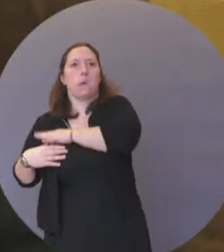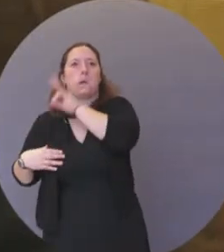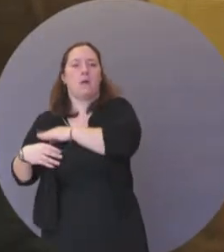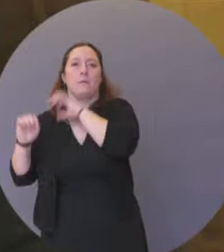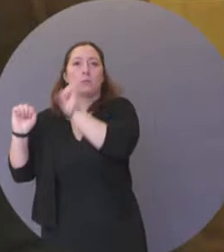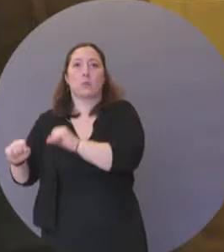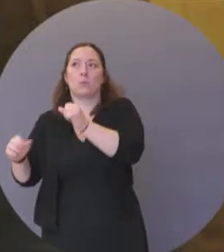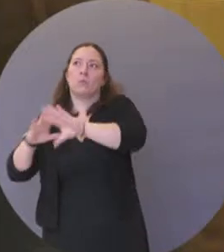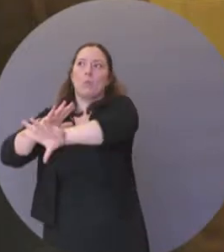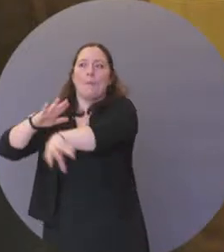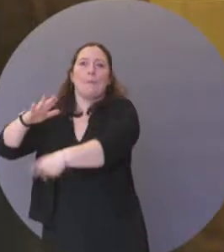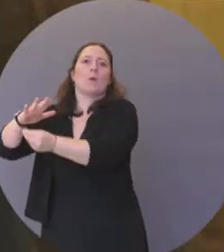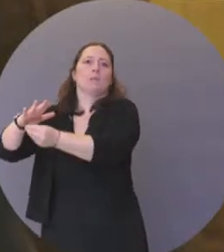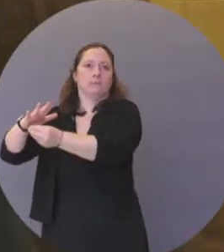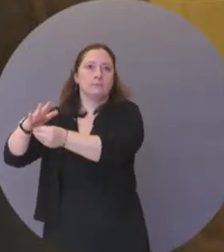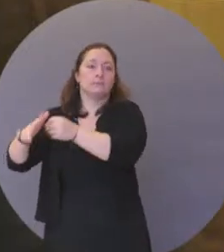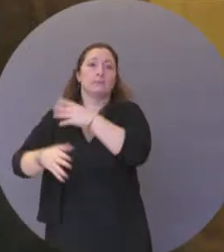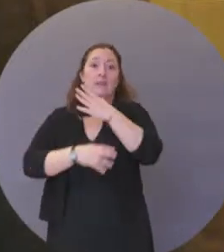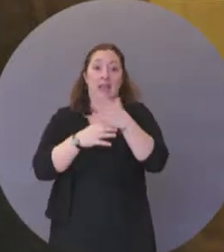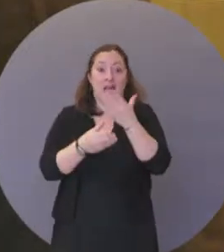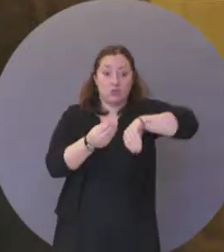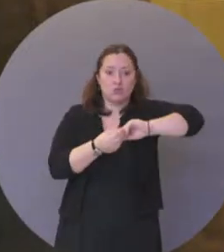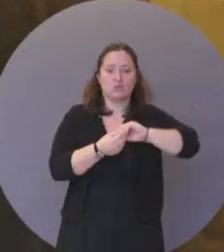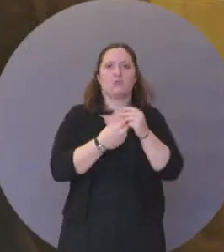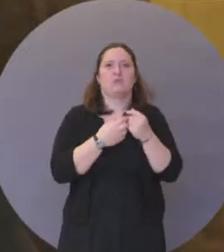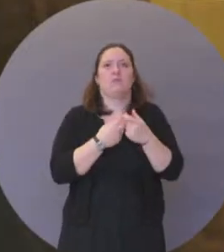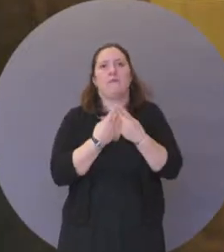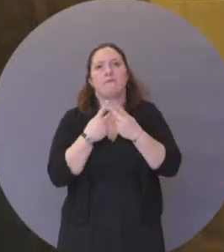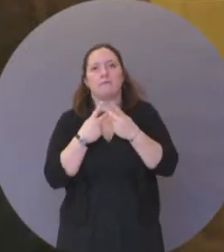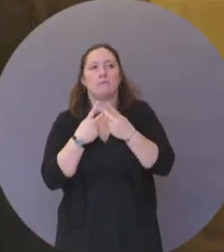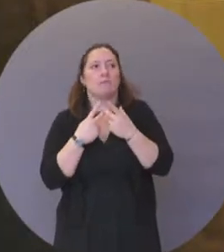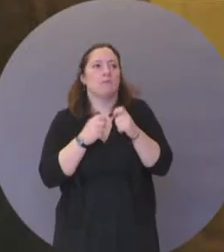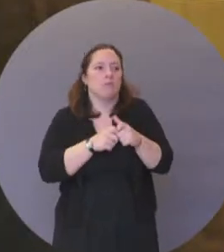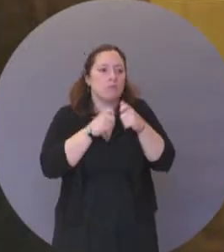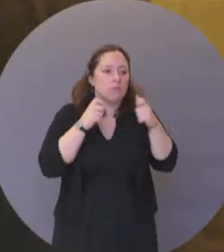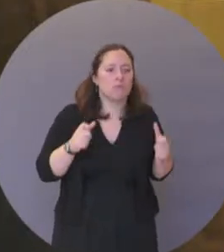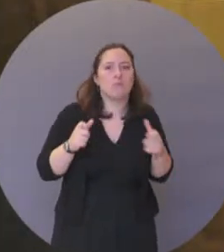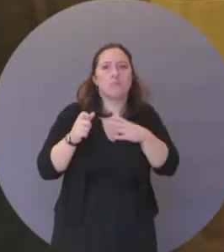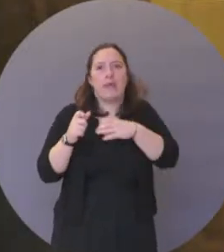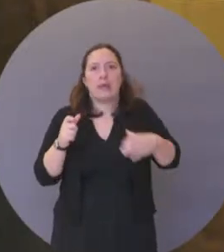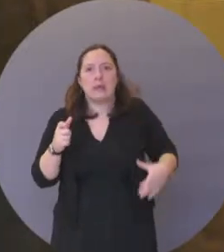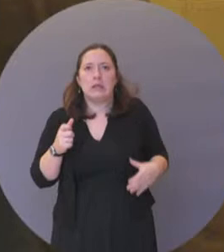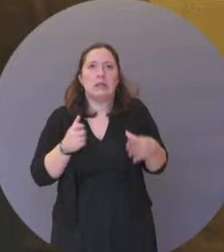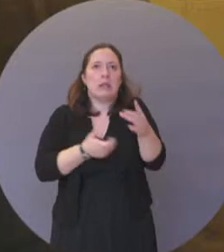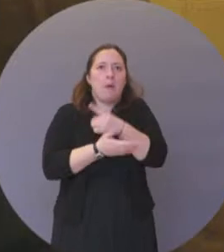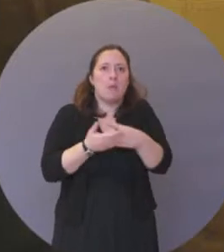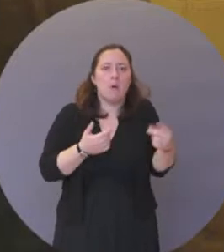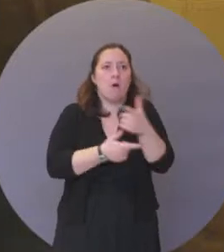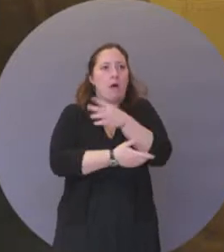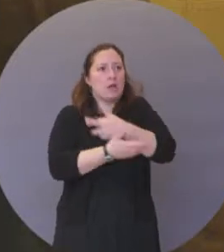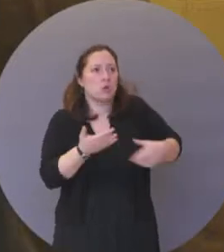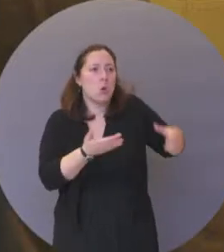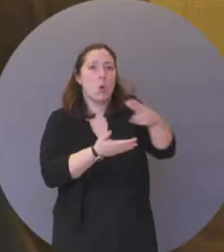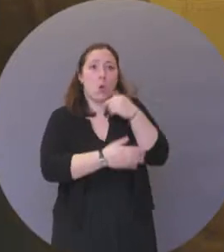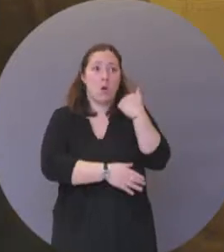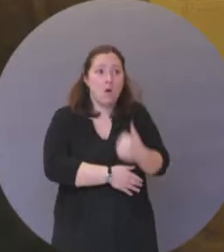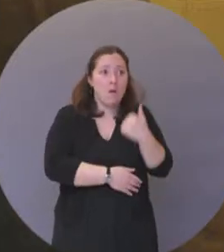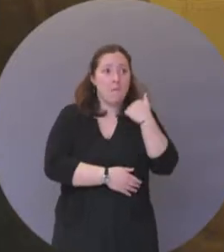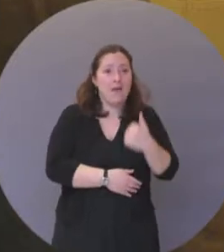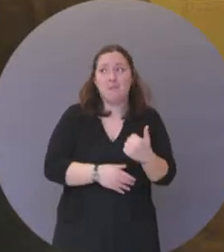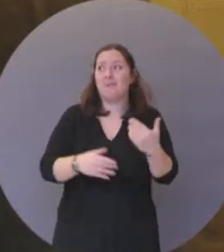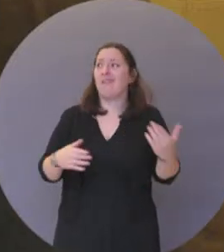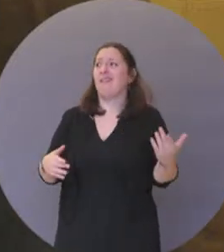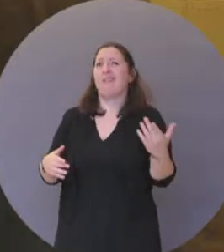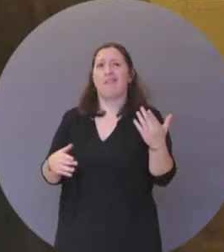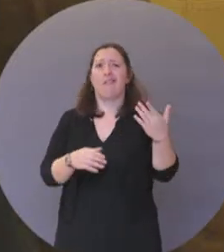collectivités locales sont comment dirais-je mises à l'amende parce qu'elle doivent assumer des politiques qu'elles ne souhaitent